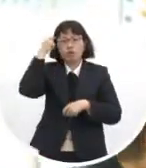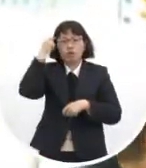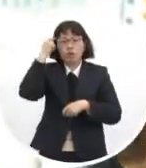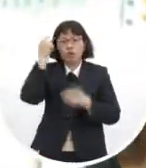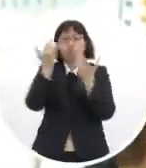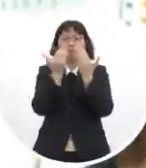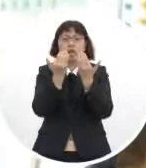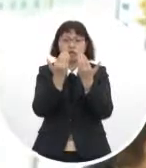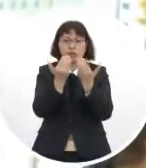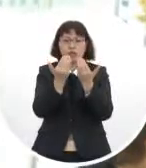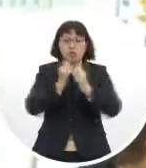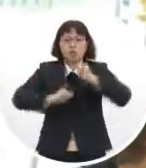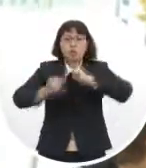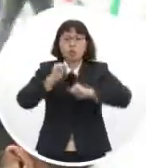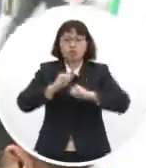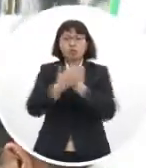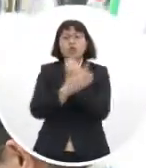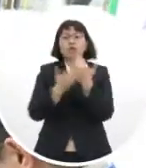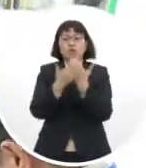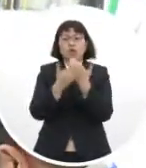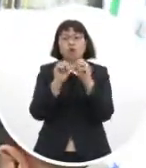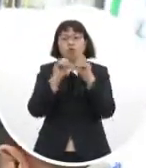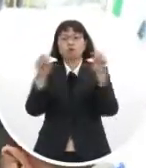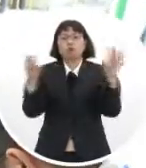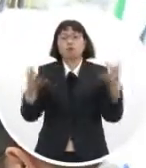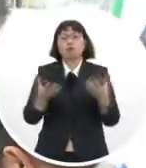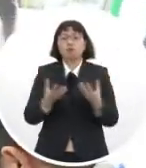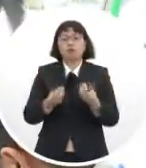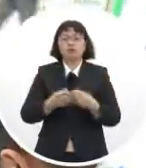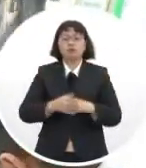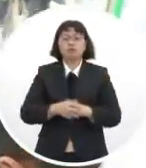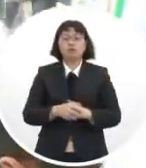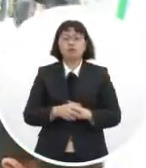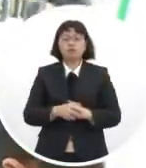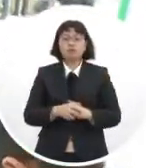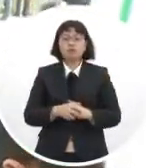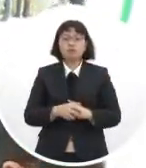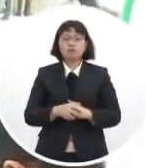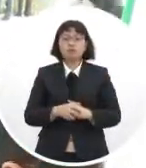び、行動していくことの大切さを呼びかけたんだ。